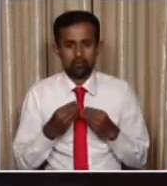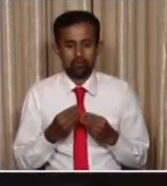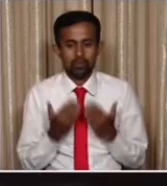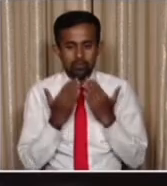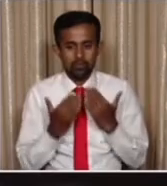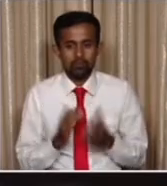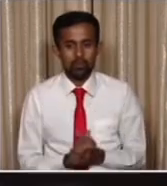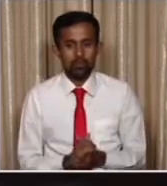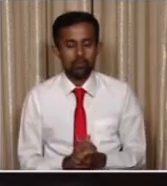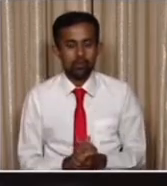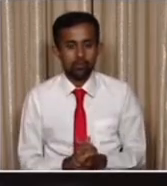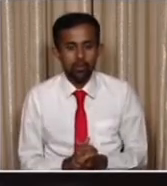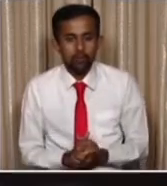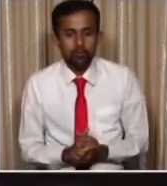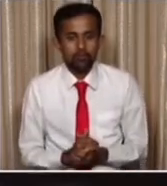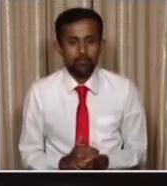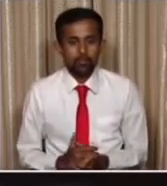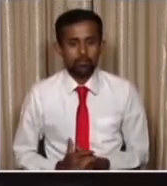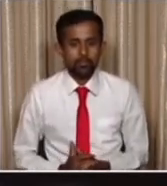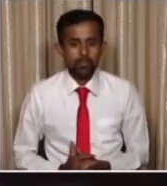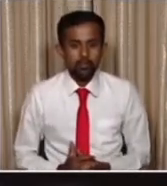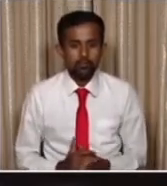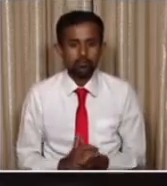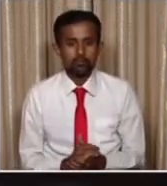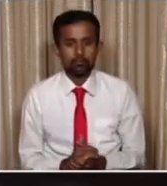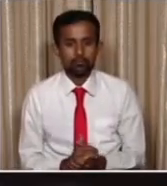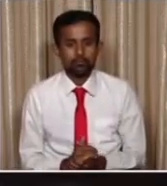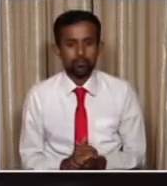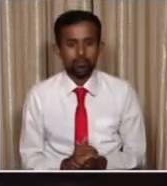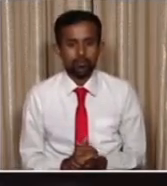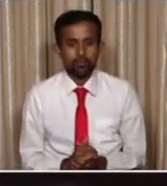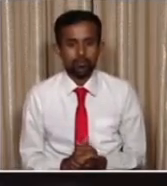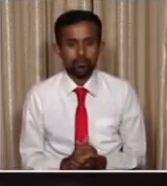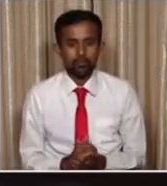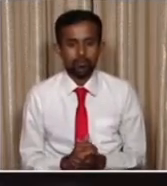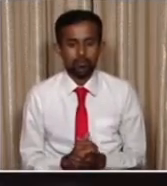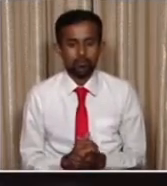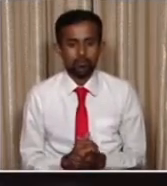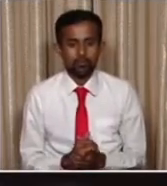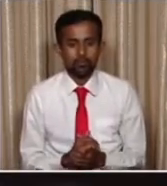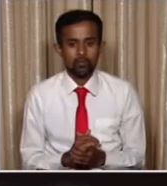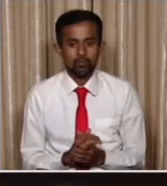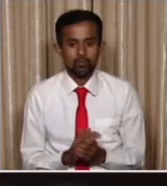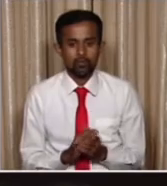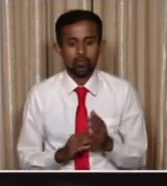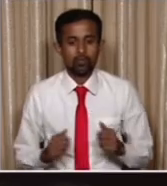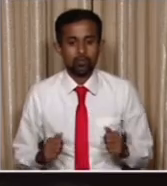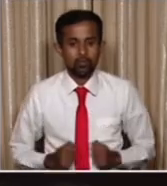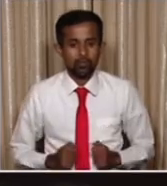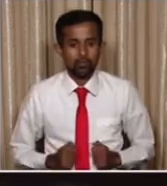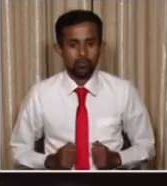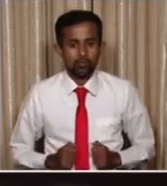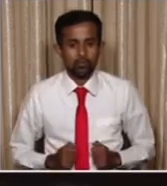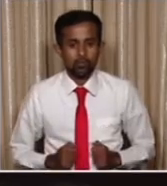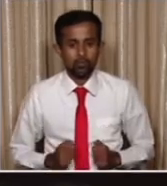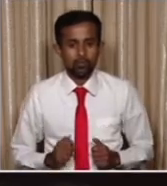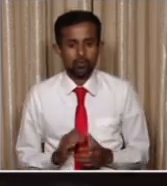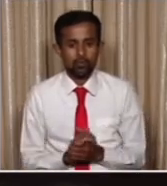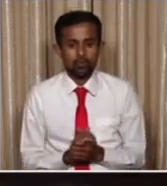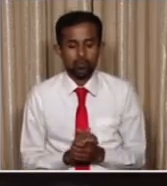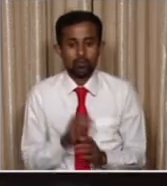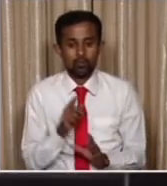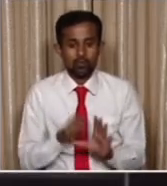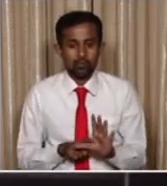ස්තුතියි ගරු අගරු අමාත්‍යතුමා. වසන්තයාප මැතිතුමා කියපු අර වකුගඩුව එකකේ ලිතෝට්‍රිප්ස් මැෂින් එක පිළිබඳව